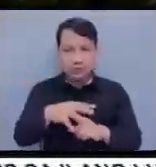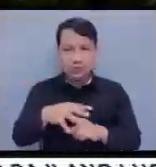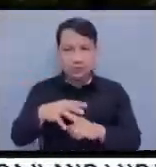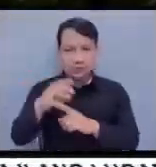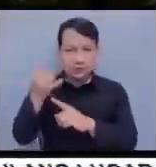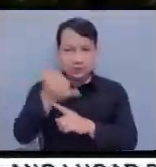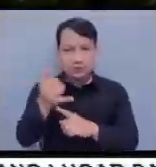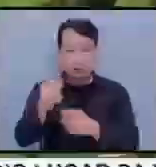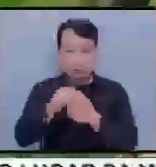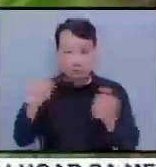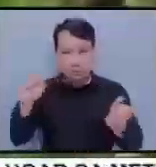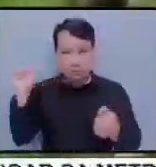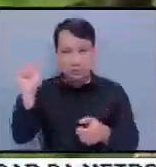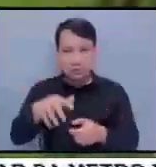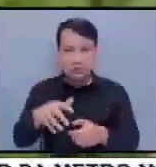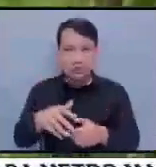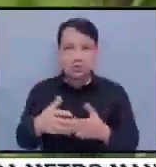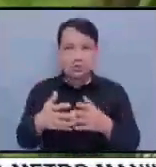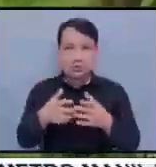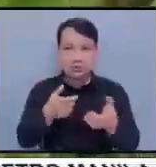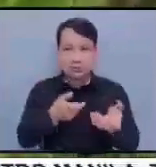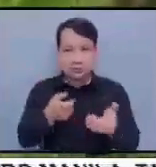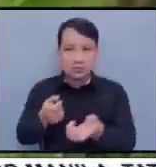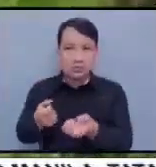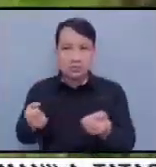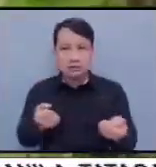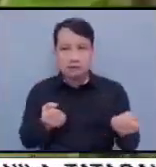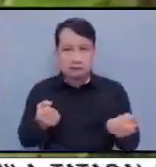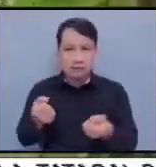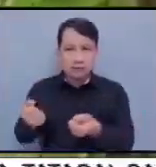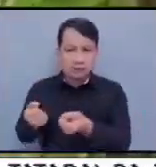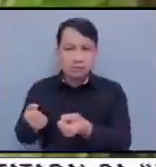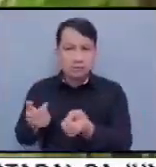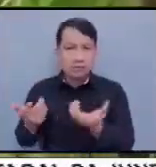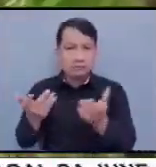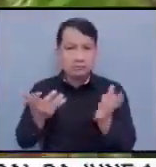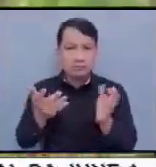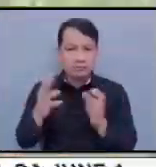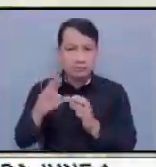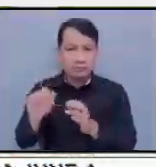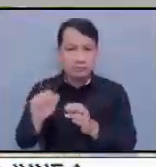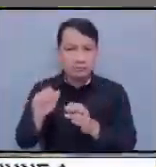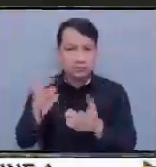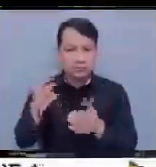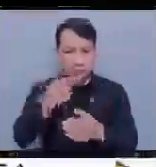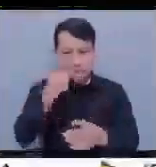grenade, machine guns, rifles at radar systems sa Ukraine.